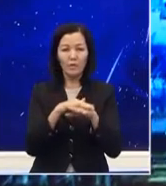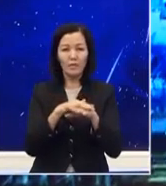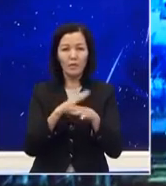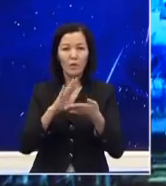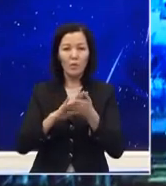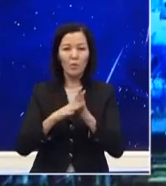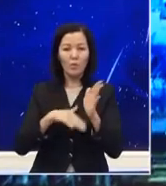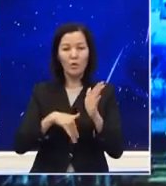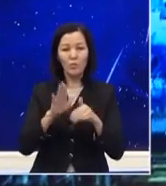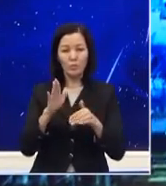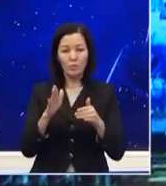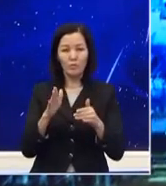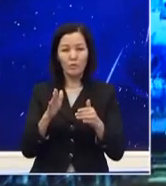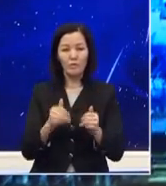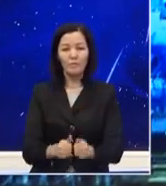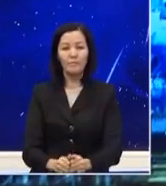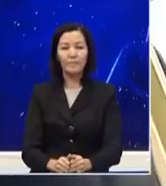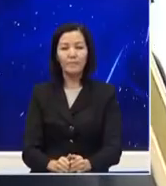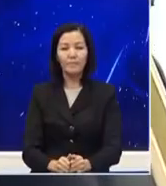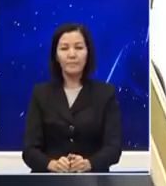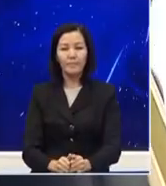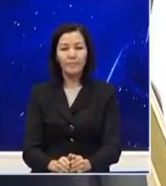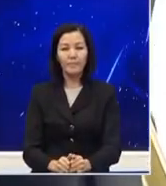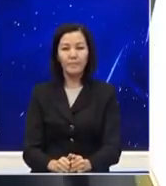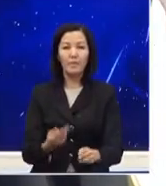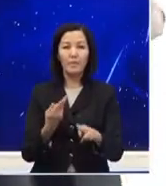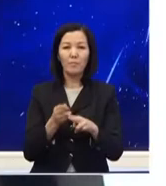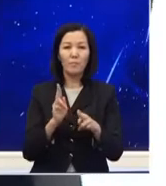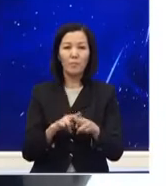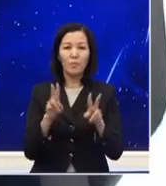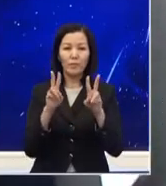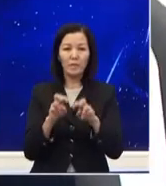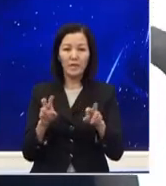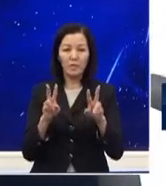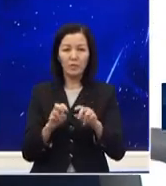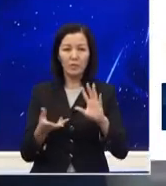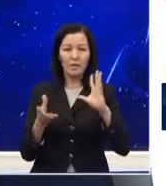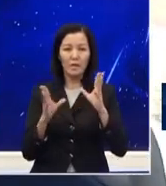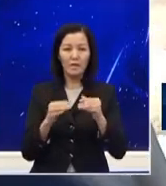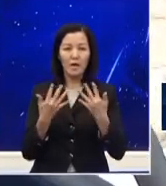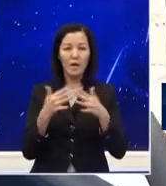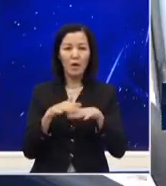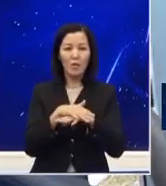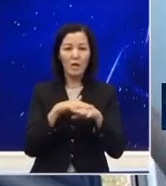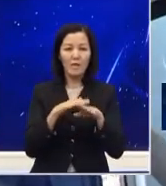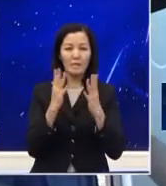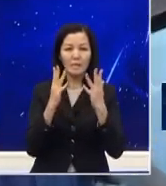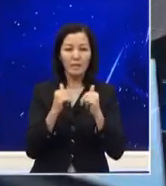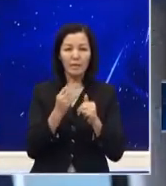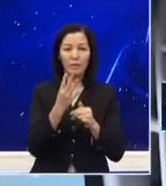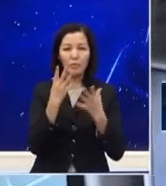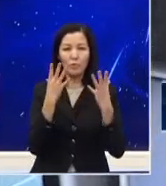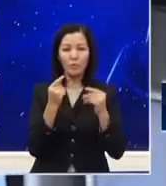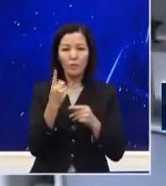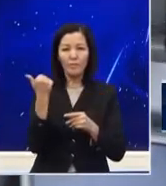үшін қолайлы болып отыр. Бұл диагностикалық медициналық кешен әр елді мекен халық санына байланысты 4 күннен